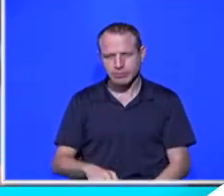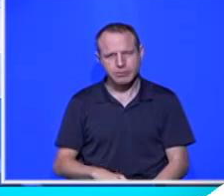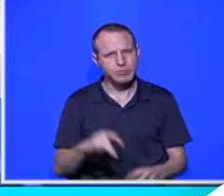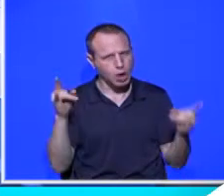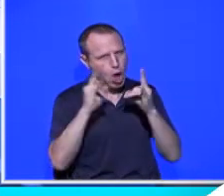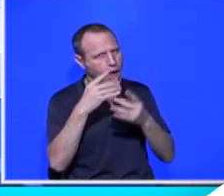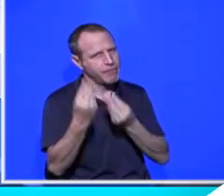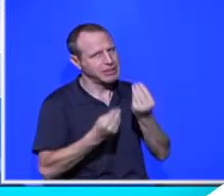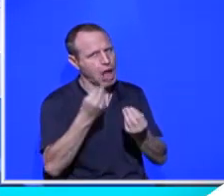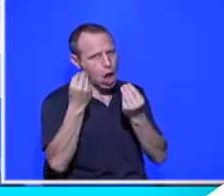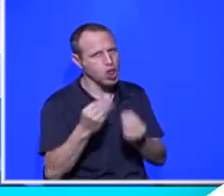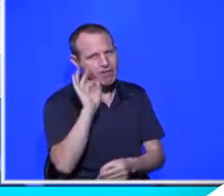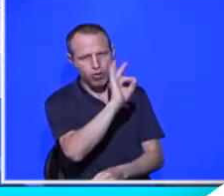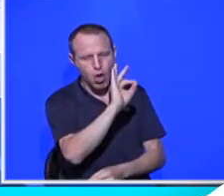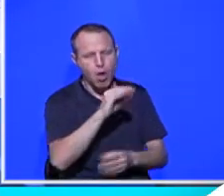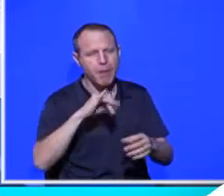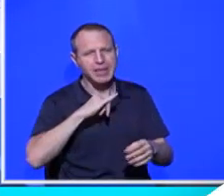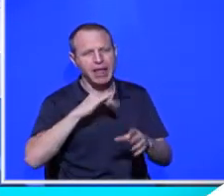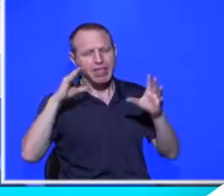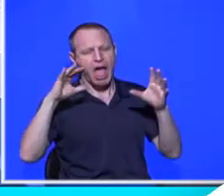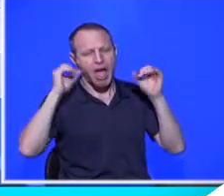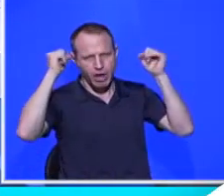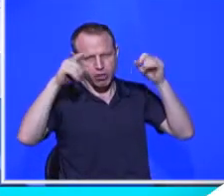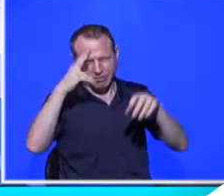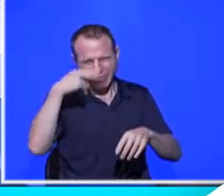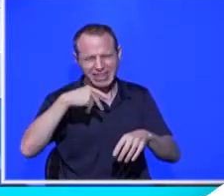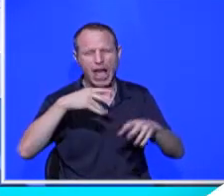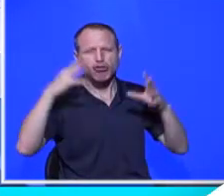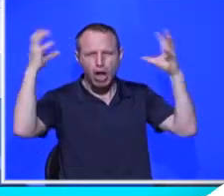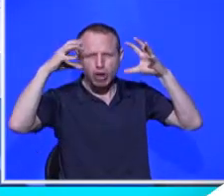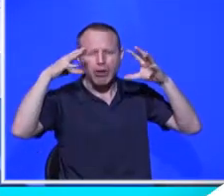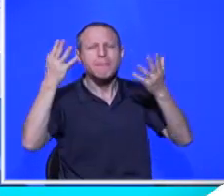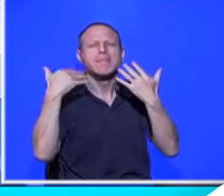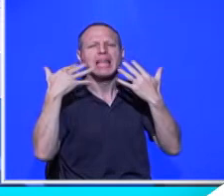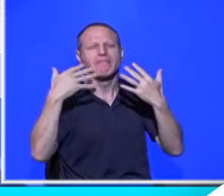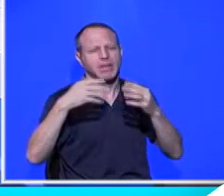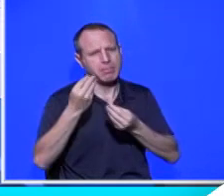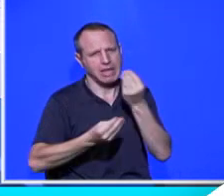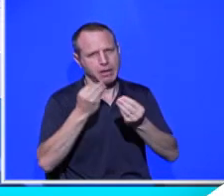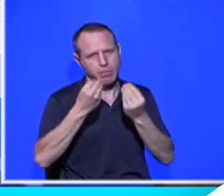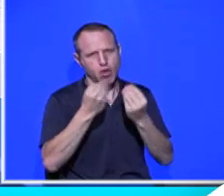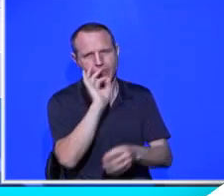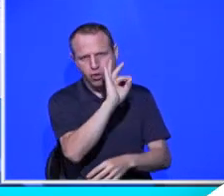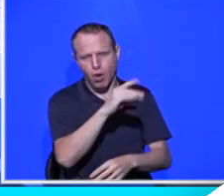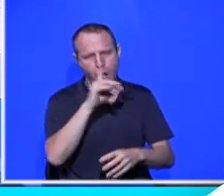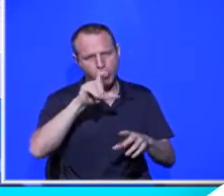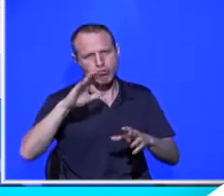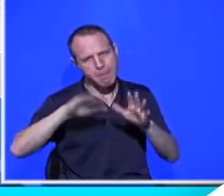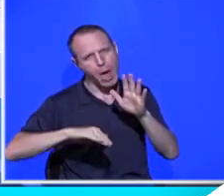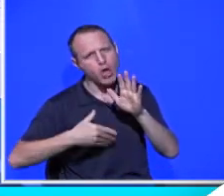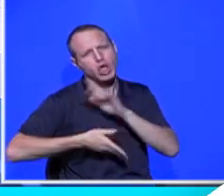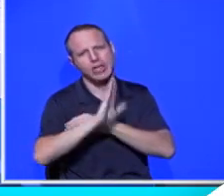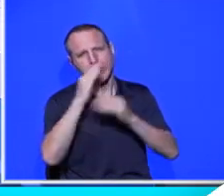החורף משחק לטובתו בעניין ההפגנות. מבינה שהגשם ומזג האוויר משחקים לטובתו. ואנשים פחות יוצאים מהבית,